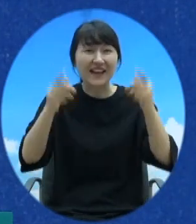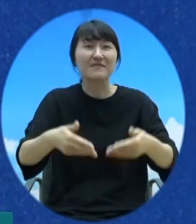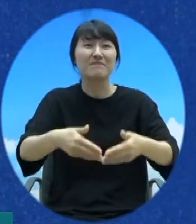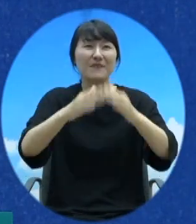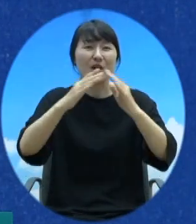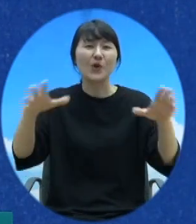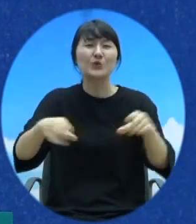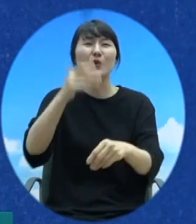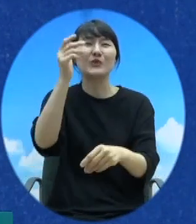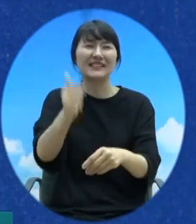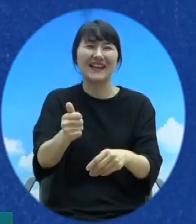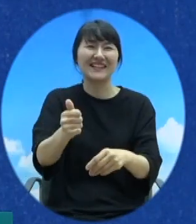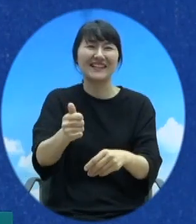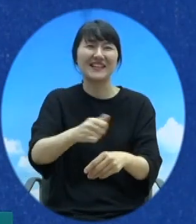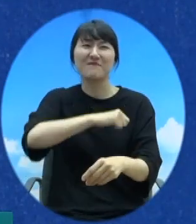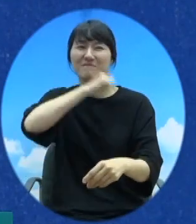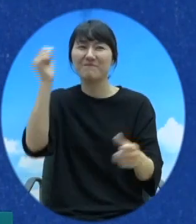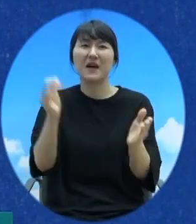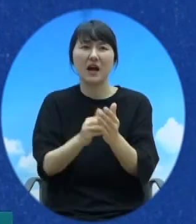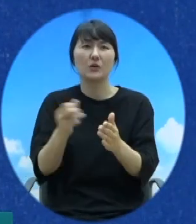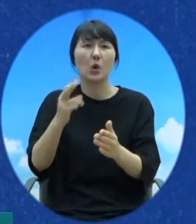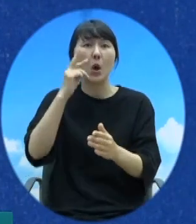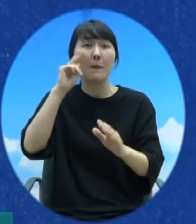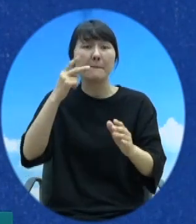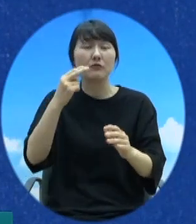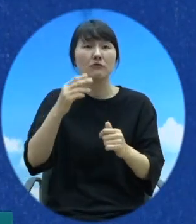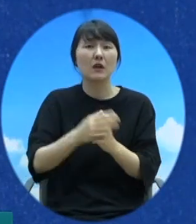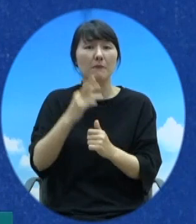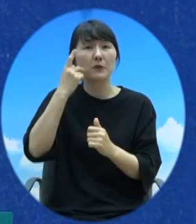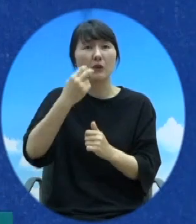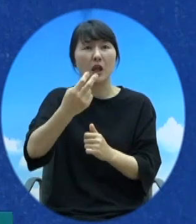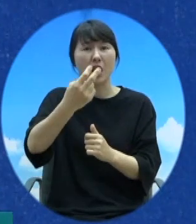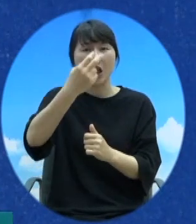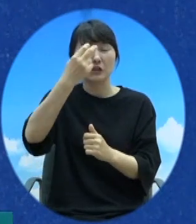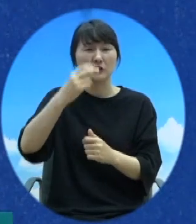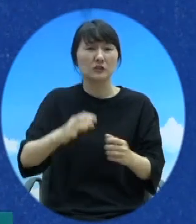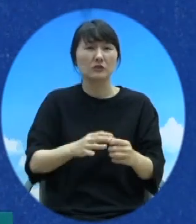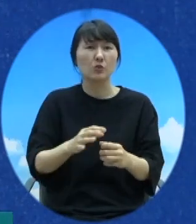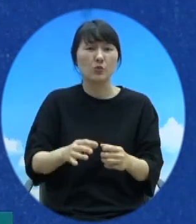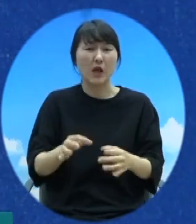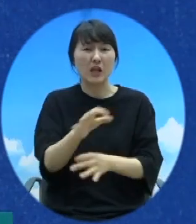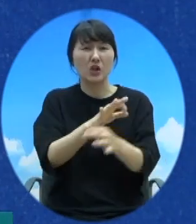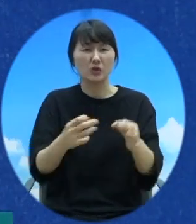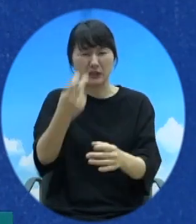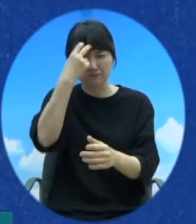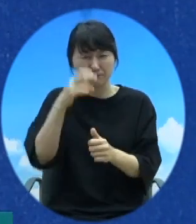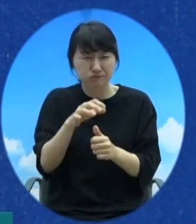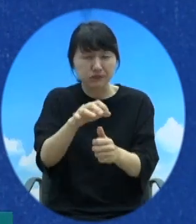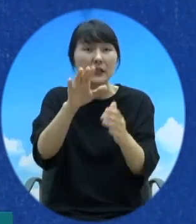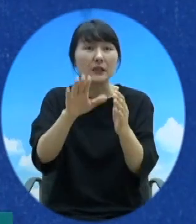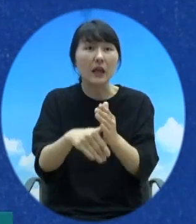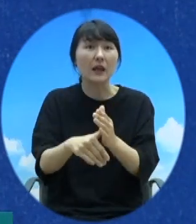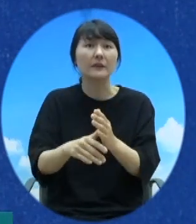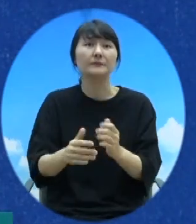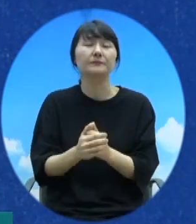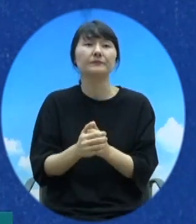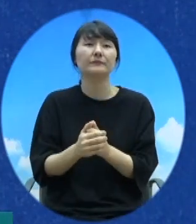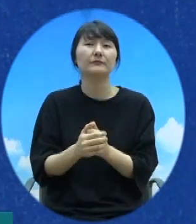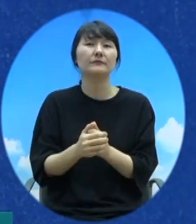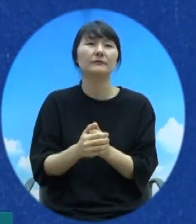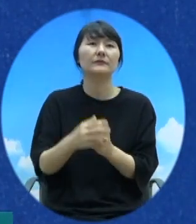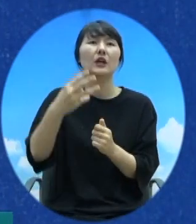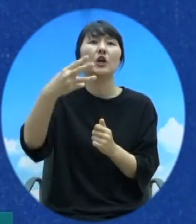그리고 미국의 큰 대공황이 왔을 때 루즈벨트 대통령이 청소년들의 직업 교육을 위해서